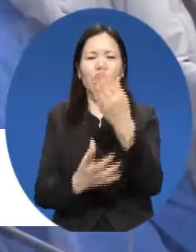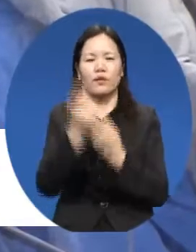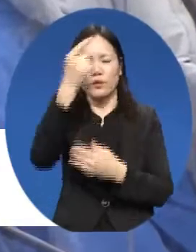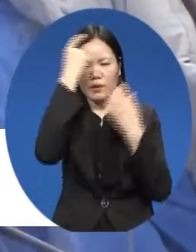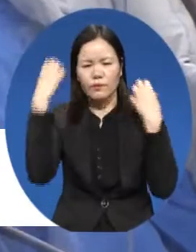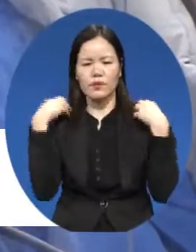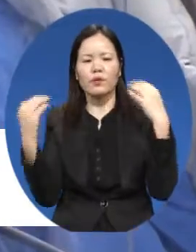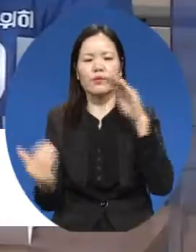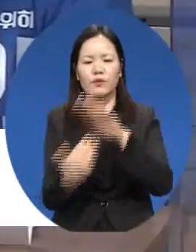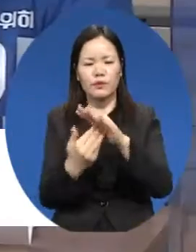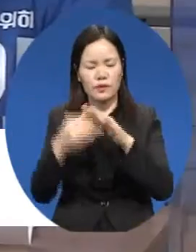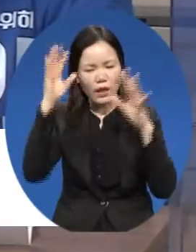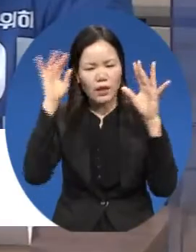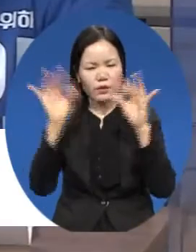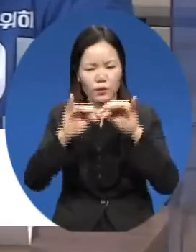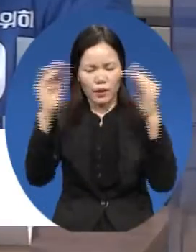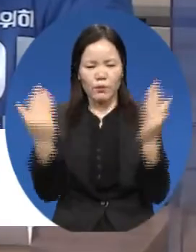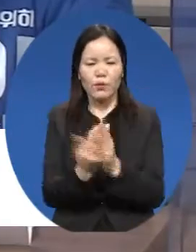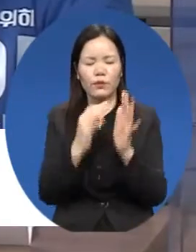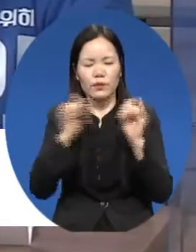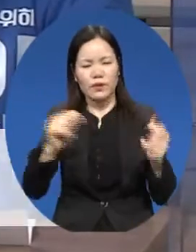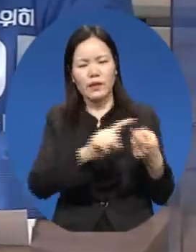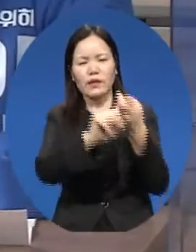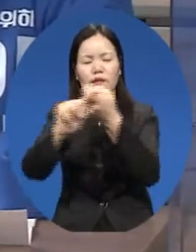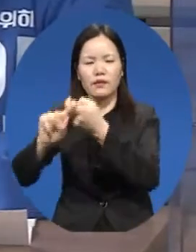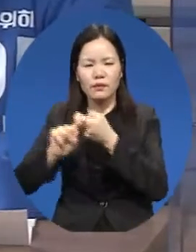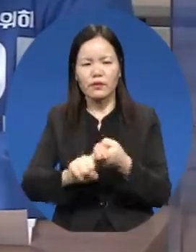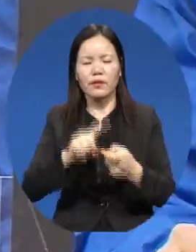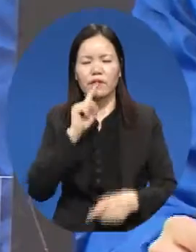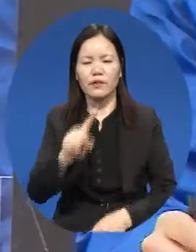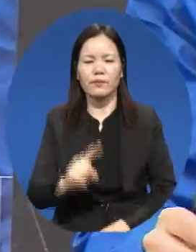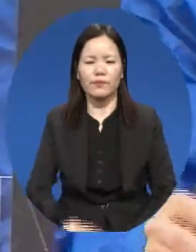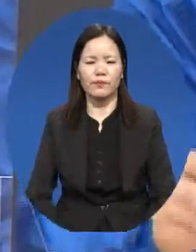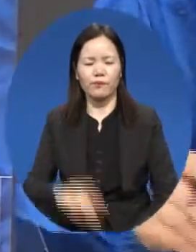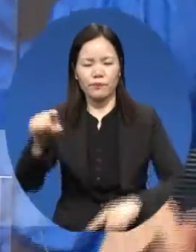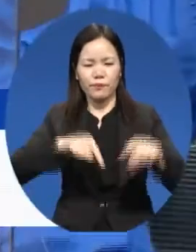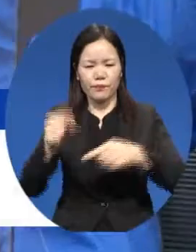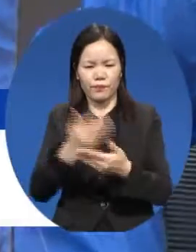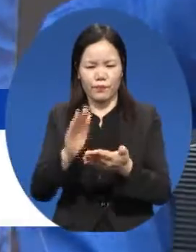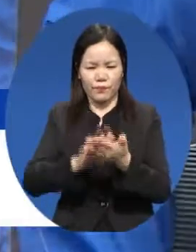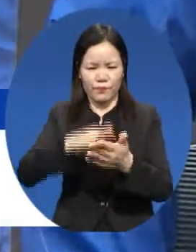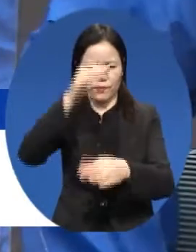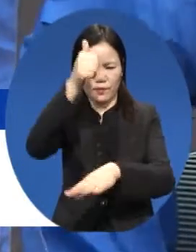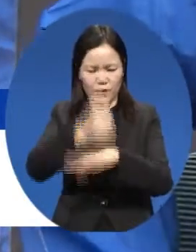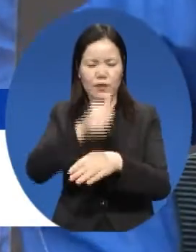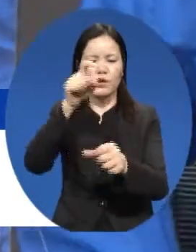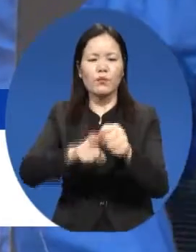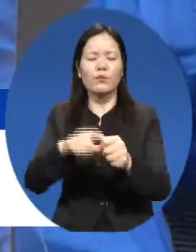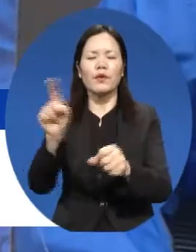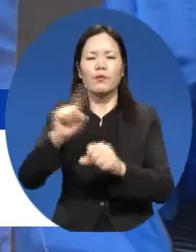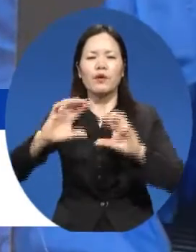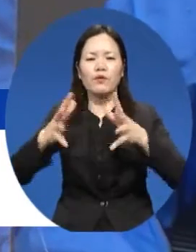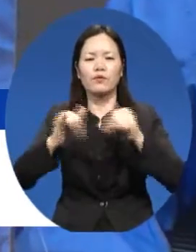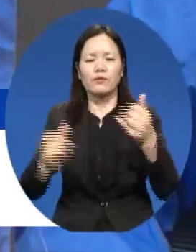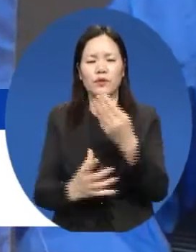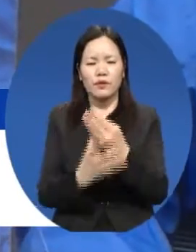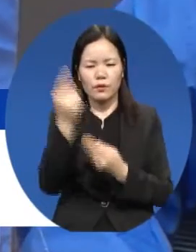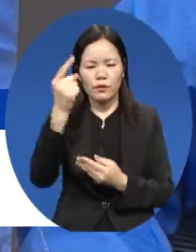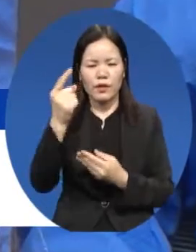이루자 동의하는 모두와 빅텐트를 치는 겁니다. 정치개혁의 궁극적 목표는 국민